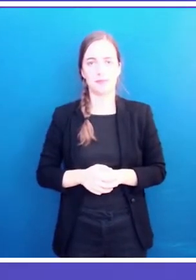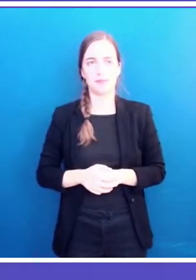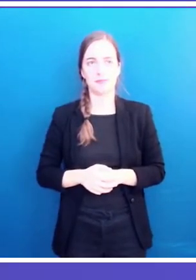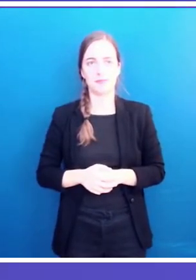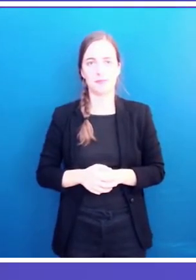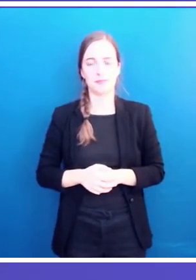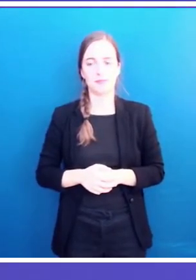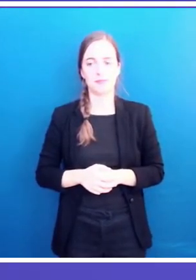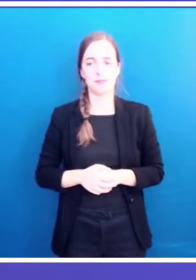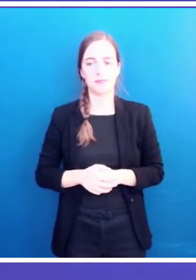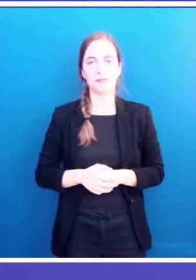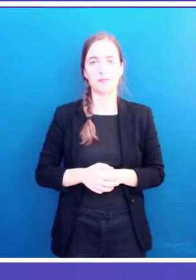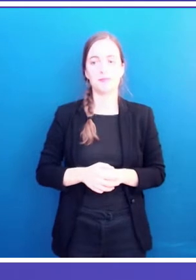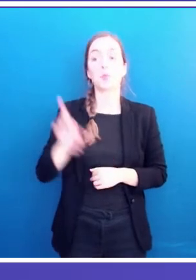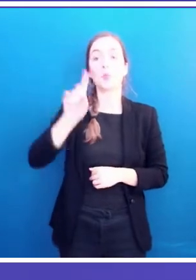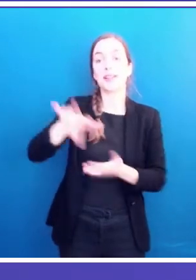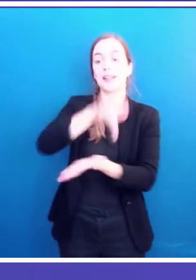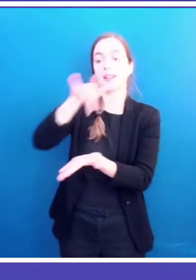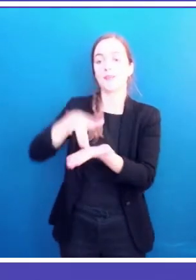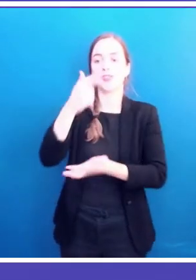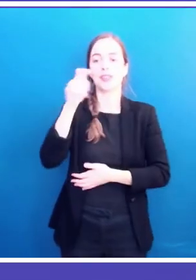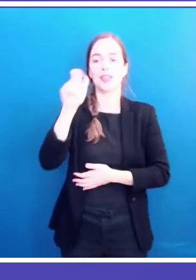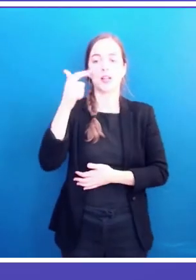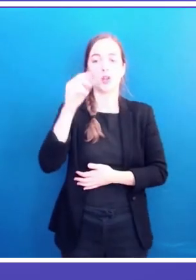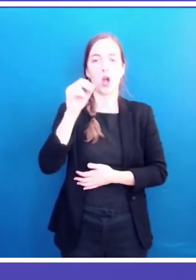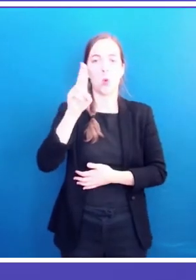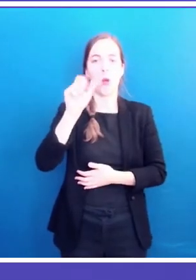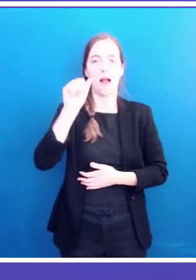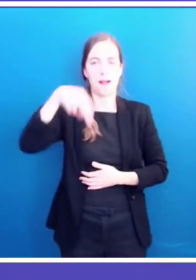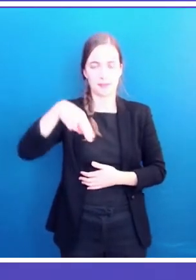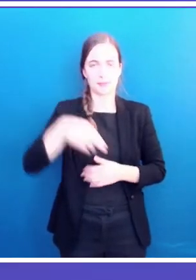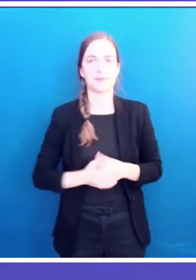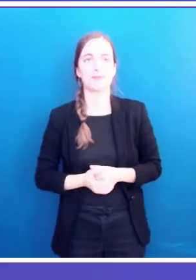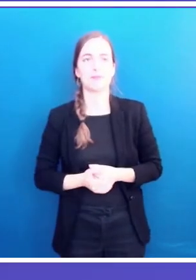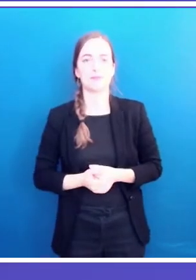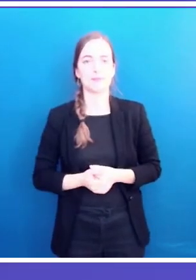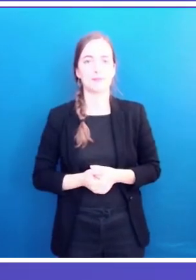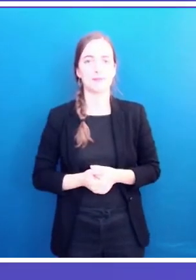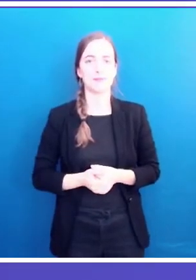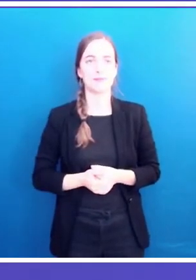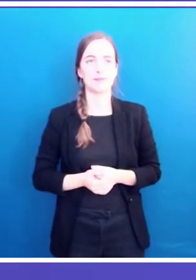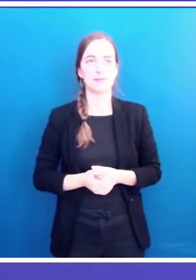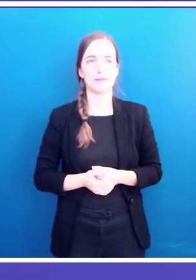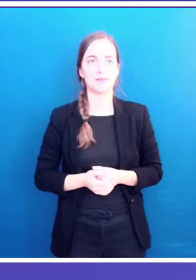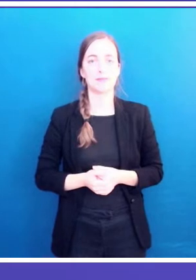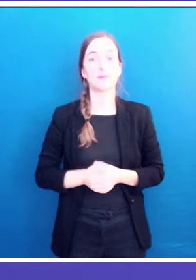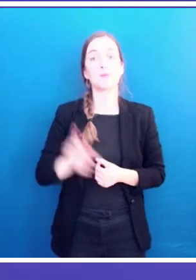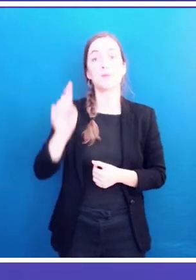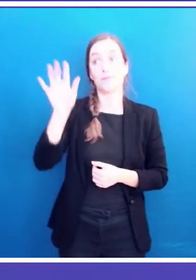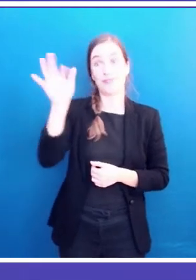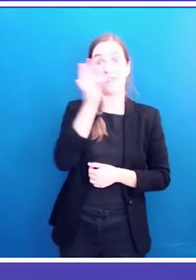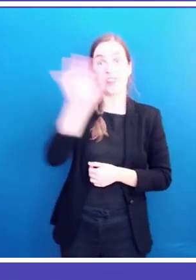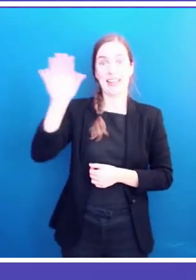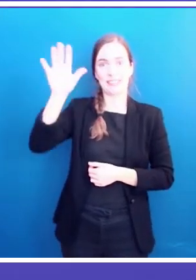نادية نير درست الاقتصاد في فرنسا، وبعدها درست ماجستيرا